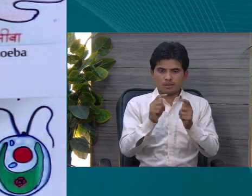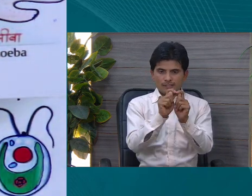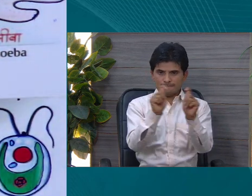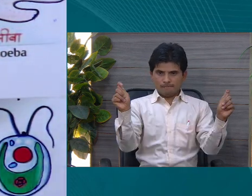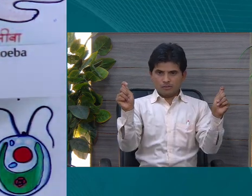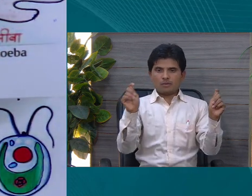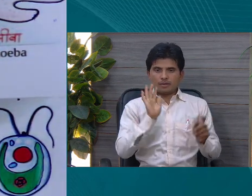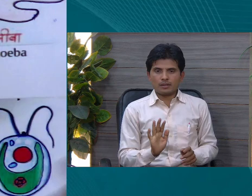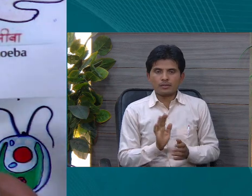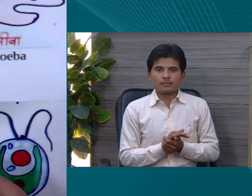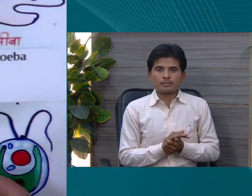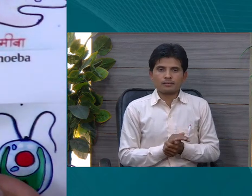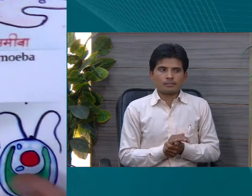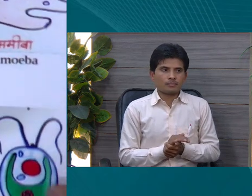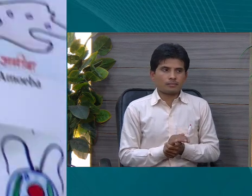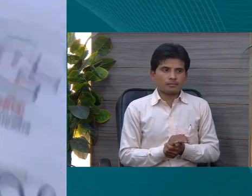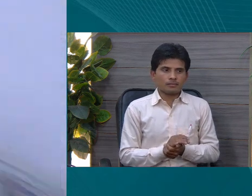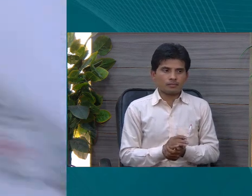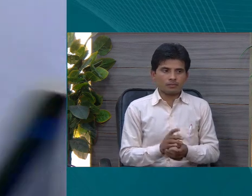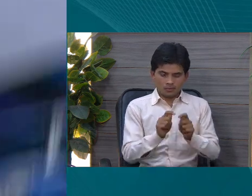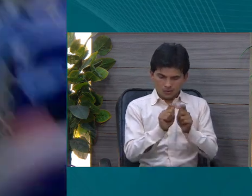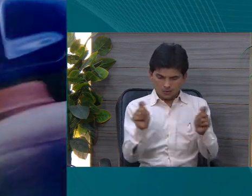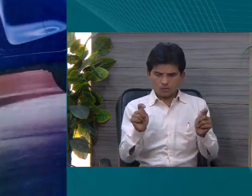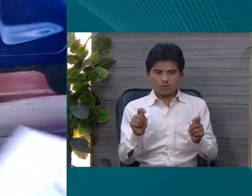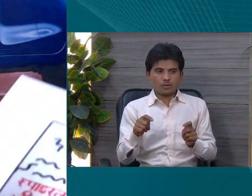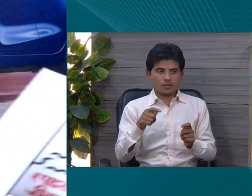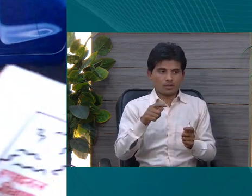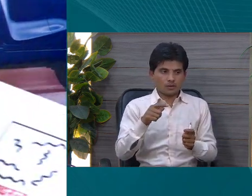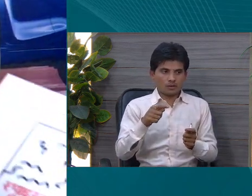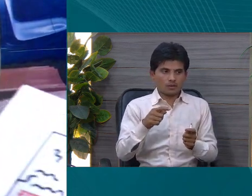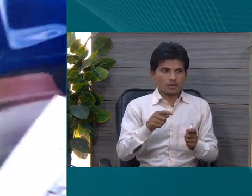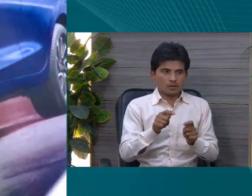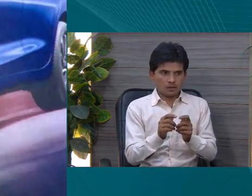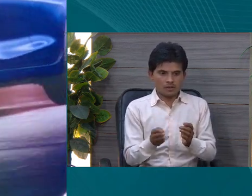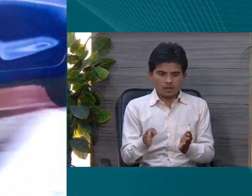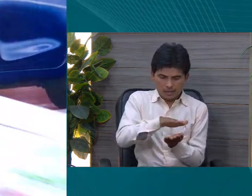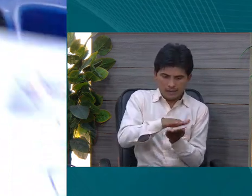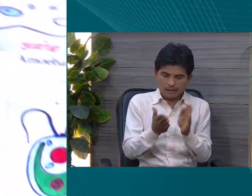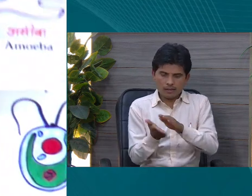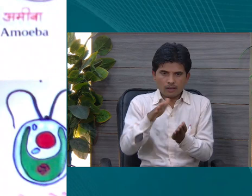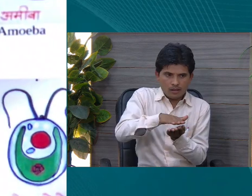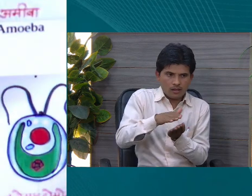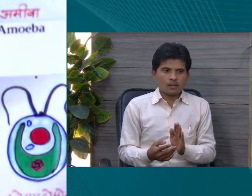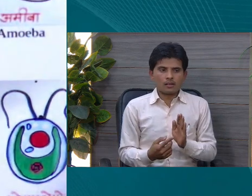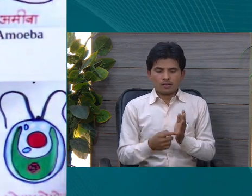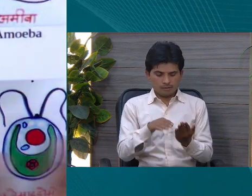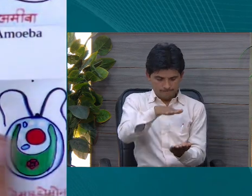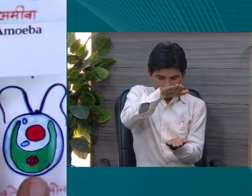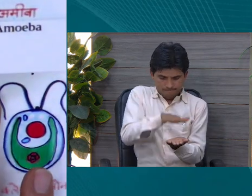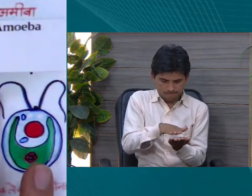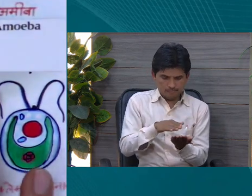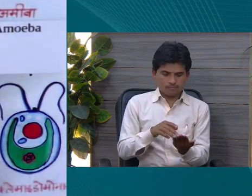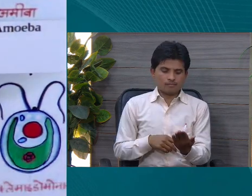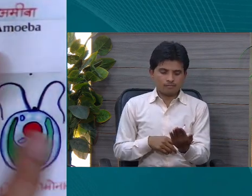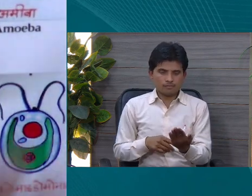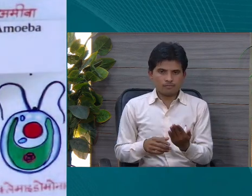है तो इस न्यूज़ पेपर के ऊपर उसके काफी फोर्स है आप देख सकते हैं तो उसके ऊपर मैंने इस पेस्ट